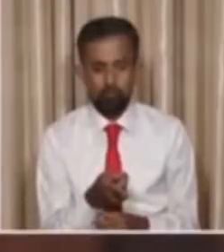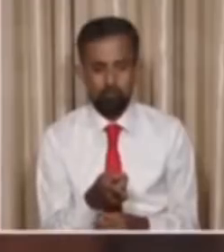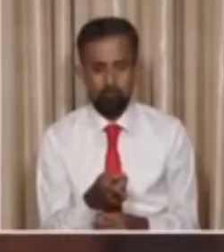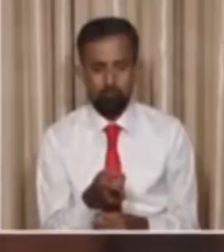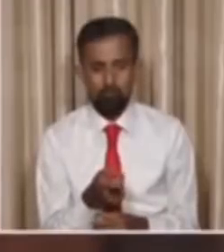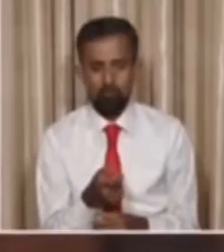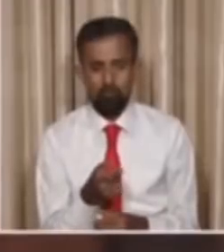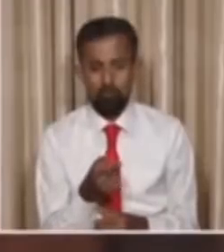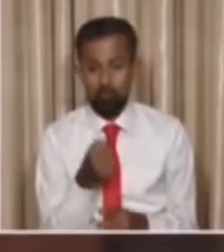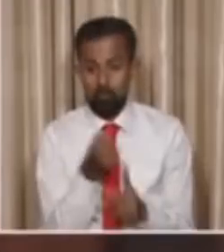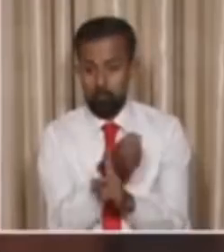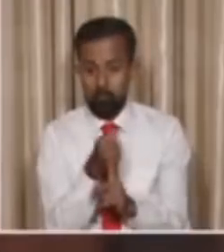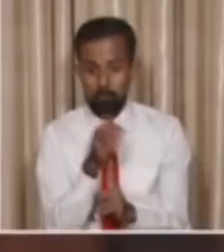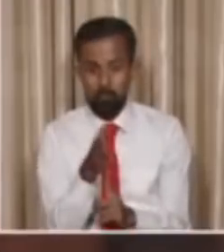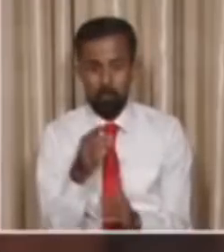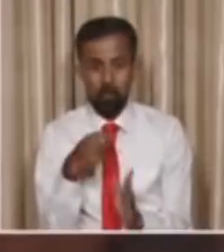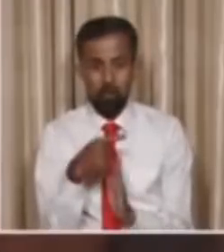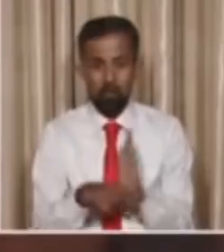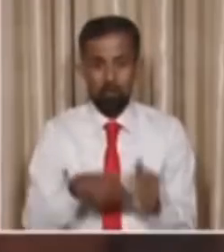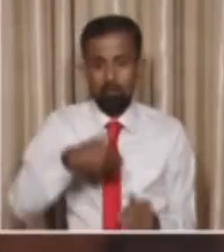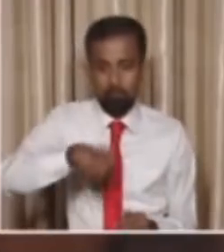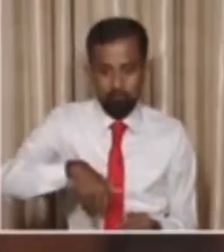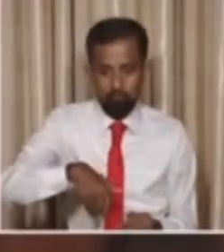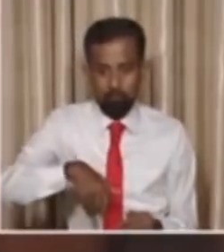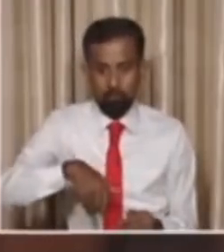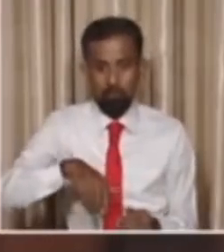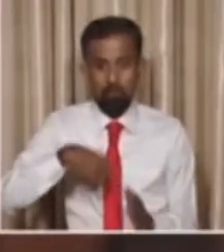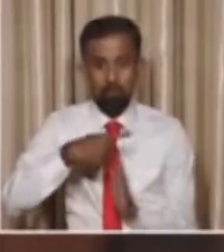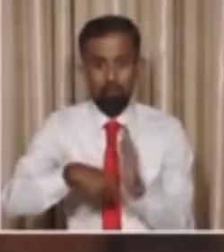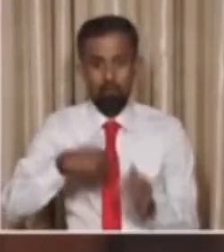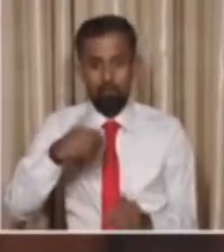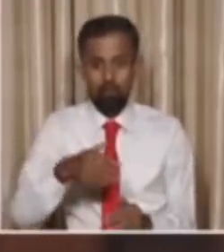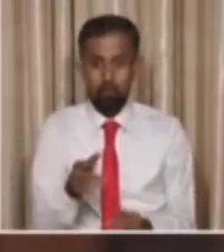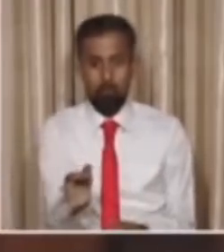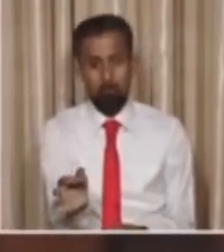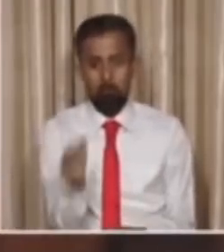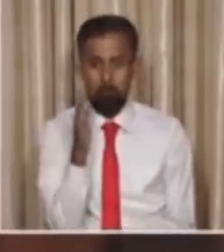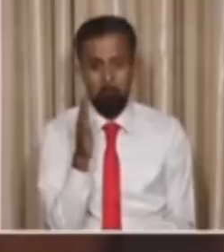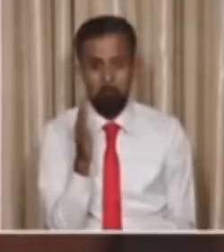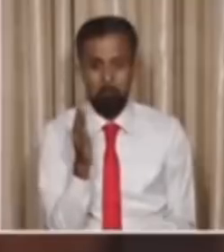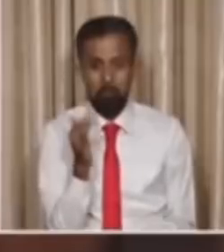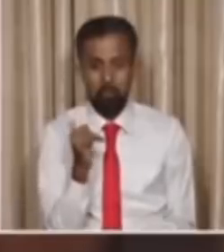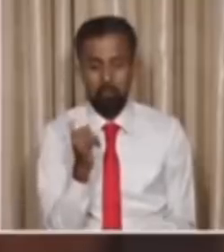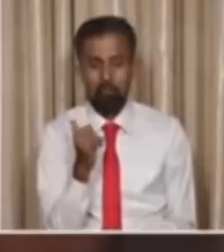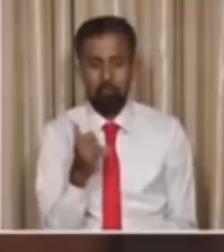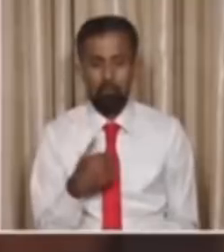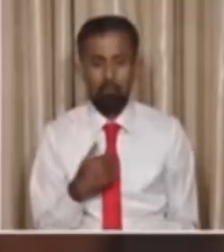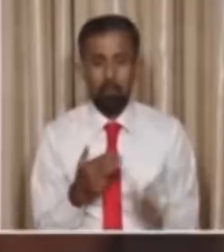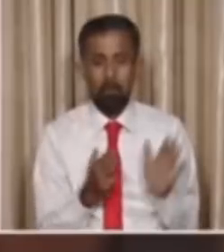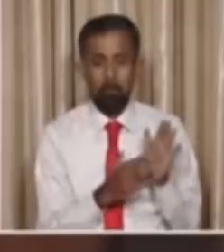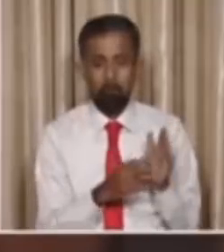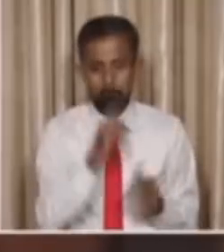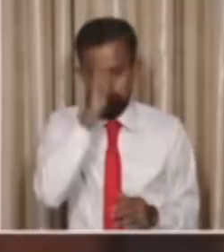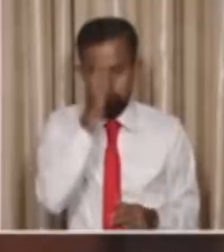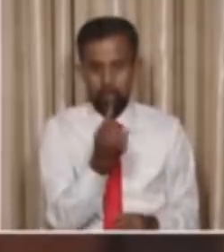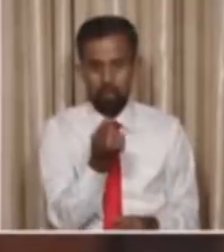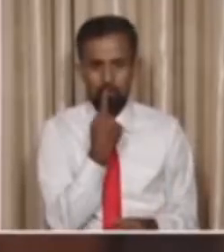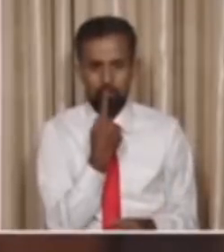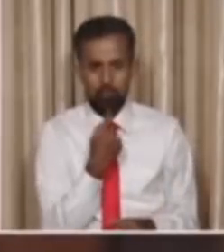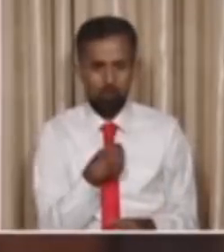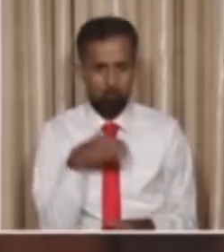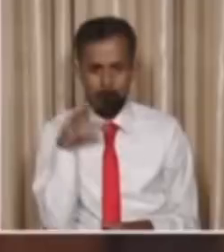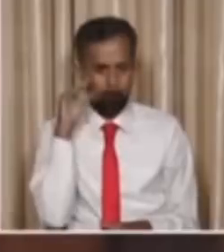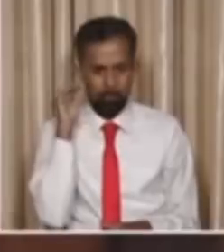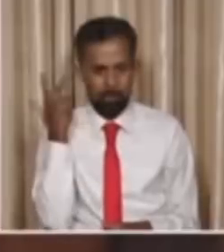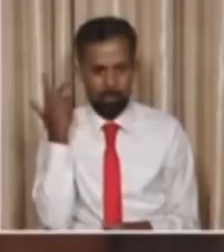අතක් තියන්න ගිහිල්ලා ශ්‍රී ලංකා ක්‍රිකට් ආයතනයත් ශ්‍රී ලංකා ක්‍රිකටුත් බෑඩුනොත් මේක මම මහින්දානන්ද අරද්ගමගේ අමතුමා කියනවා සාමාන්‍ය මම පිළිගන්නේ